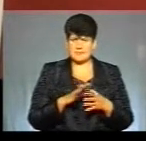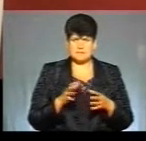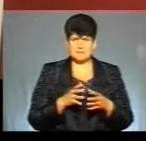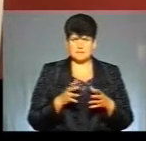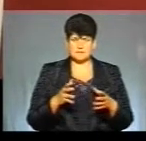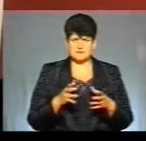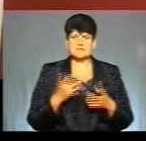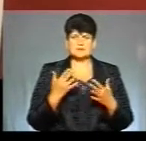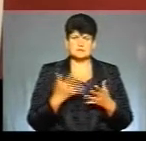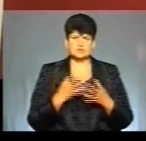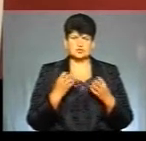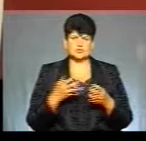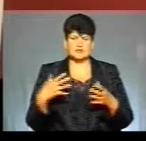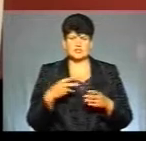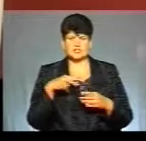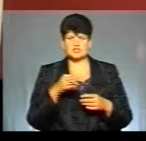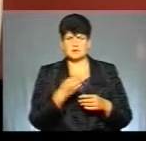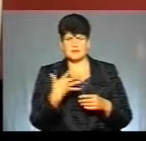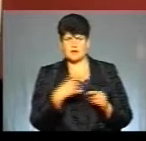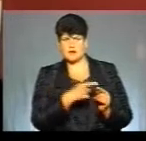знімали в період